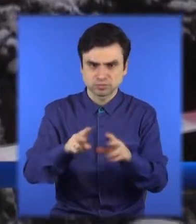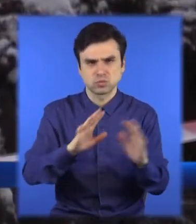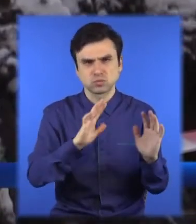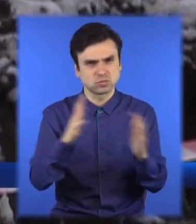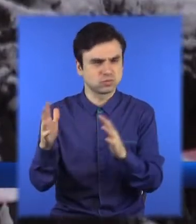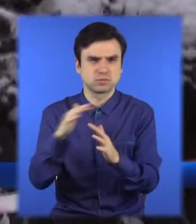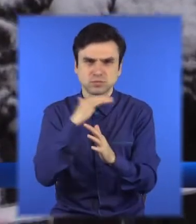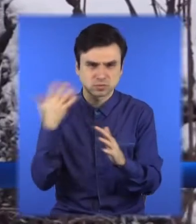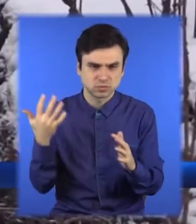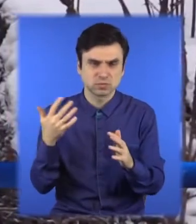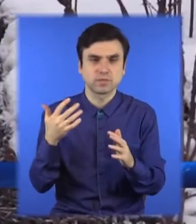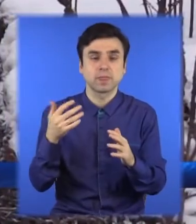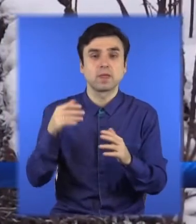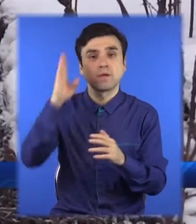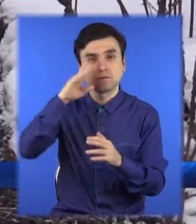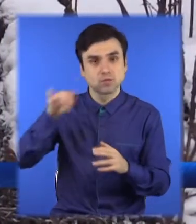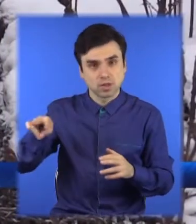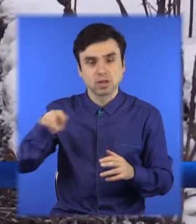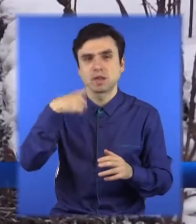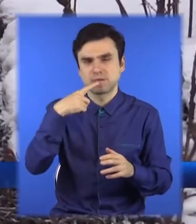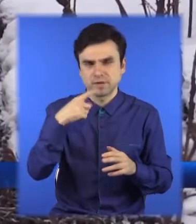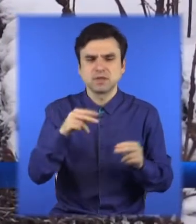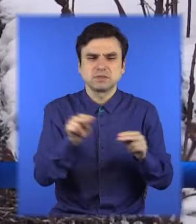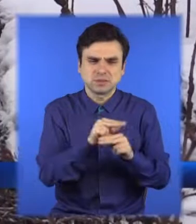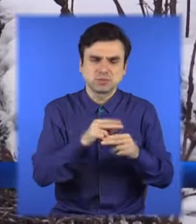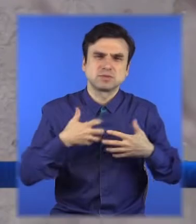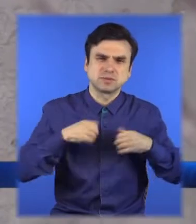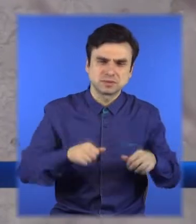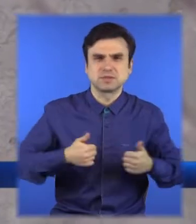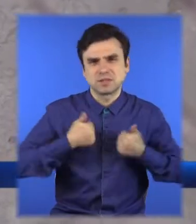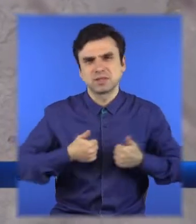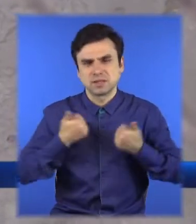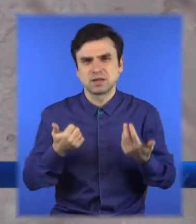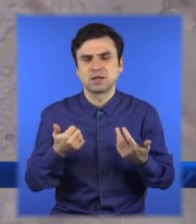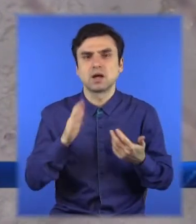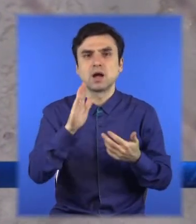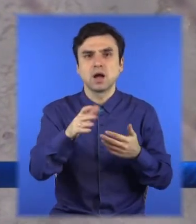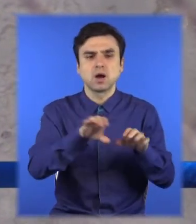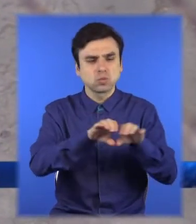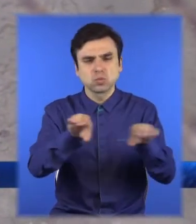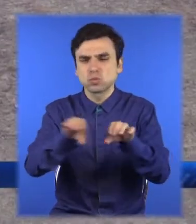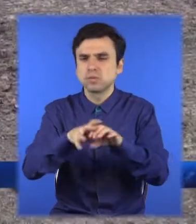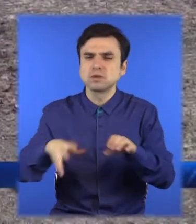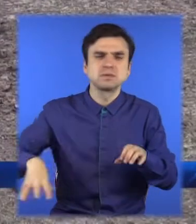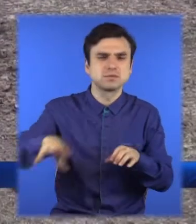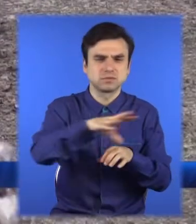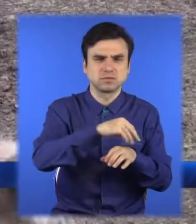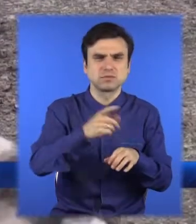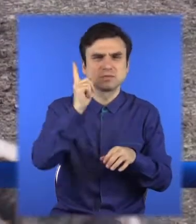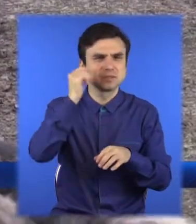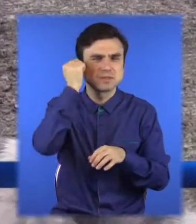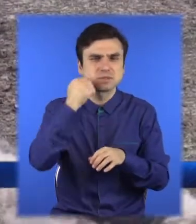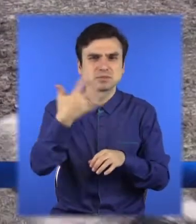На підприємстві кажуть, роблять все можливе, аби поривів у місті стало менше. Але система, яка більше 50 років, просто